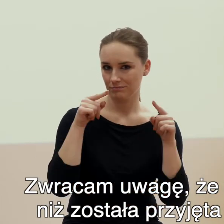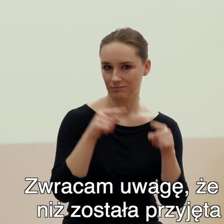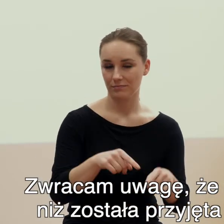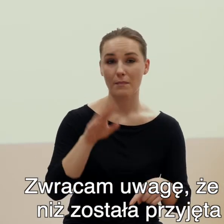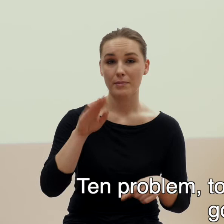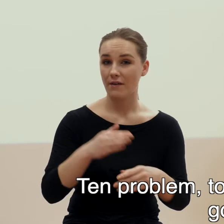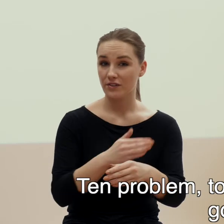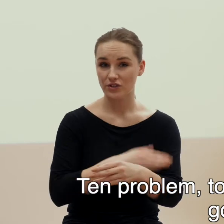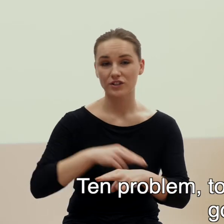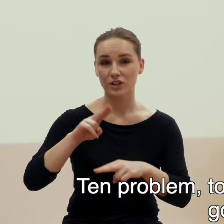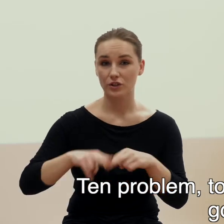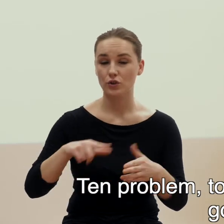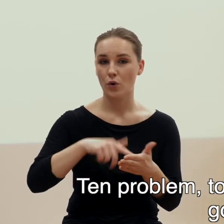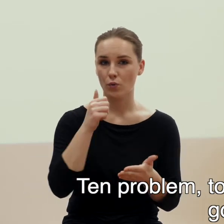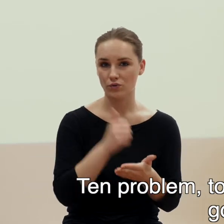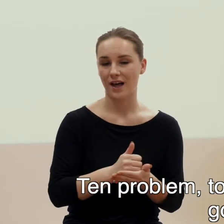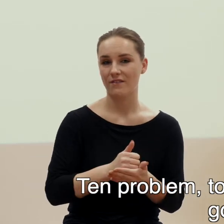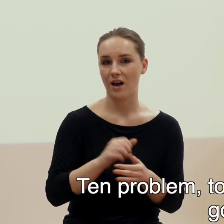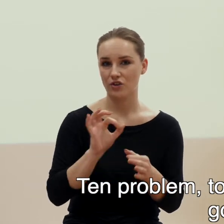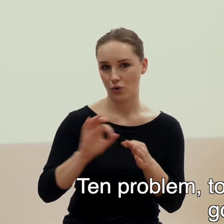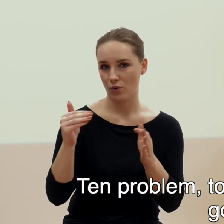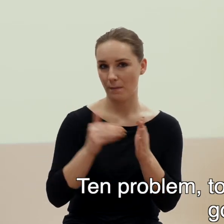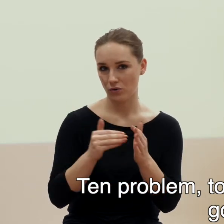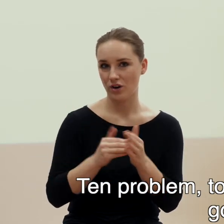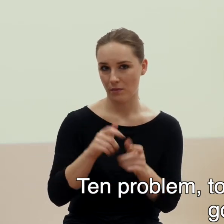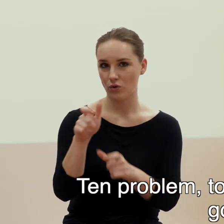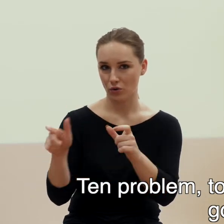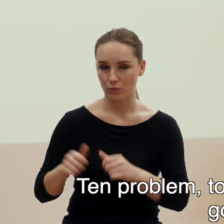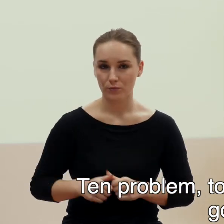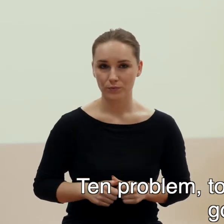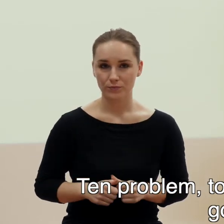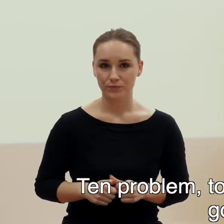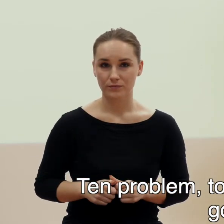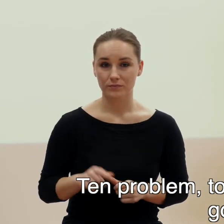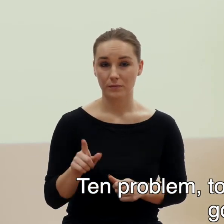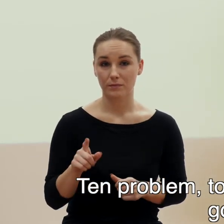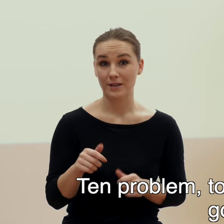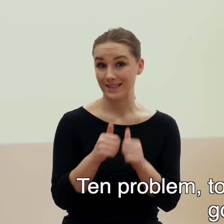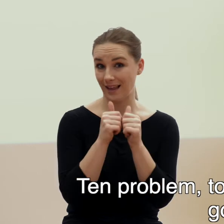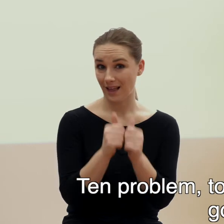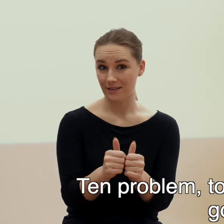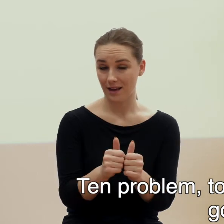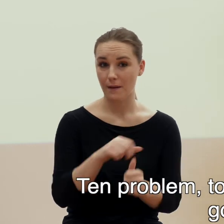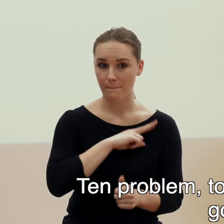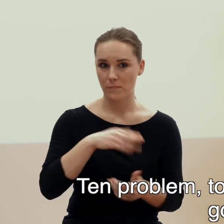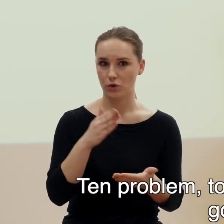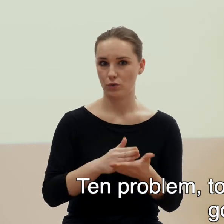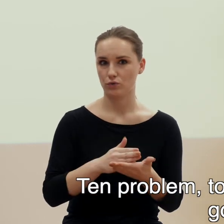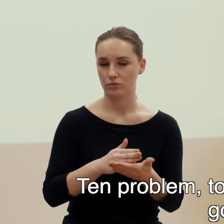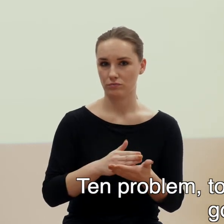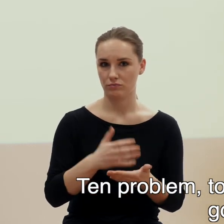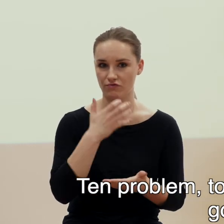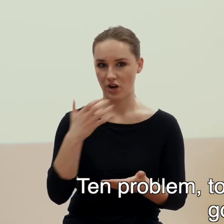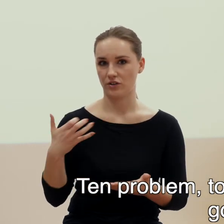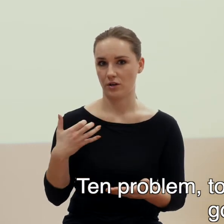potrzebami. Ten problem, to zadanie dostrzegliśmy wcześniej, wówczas gdy w